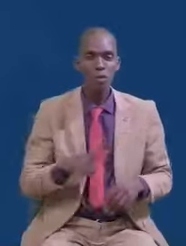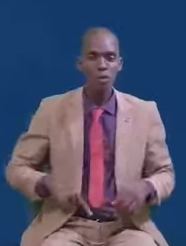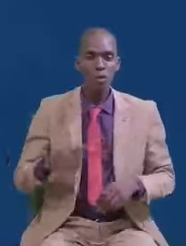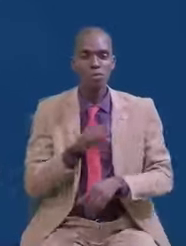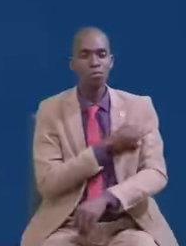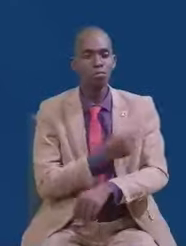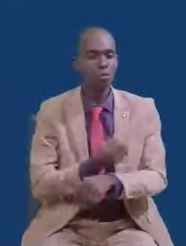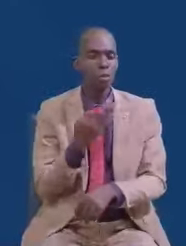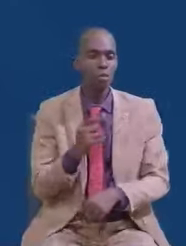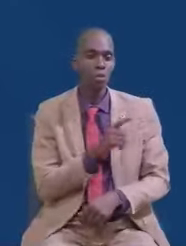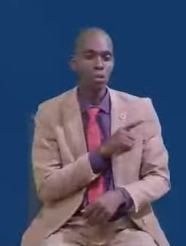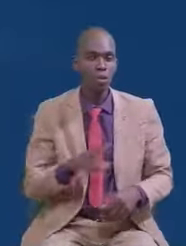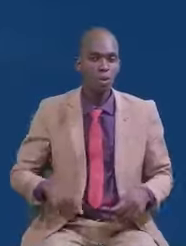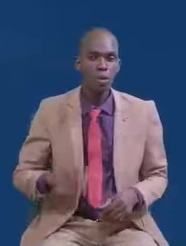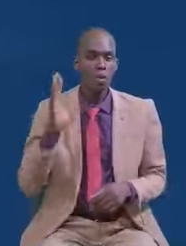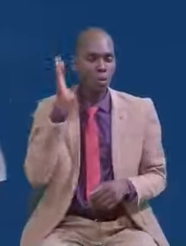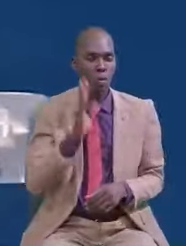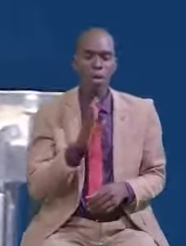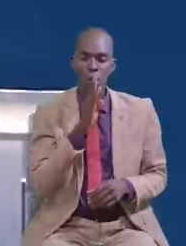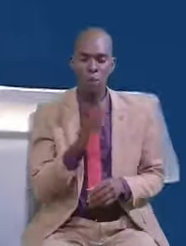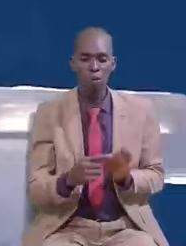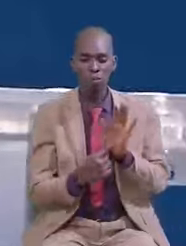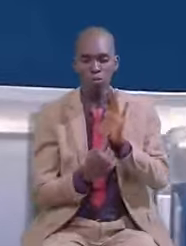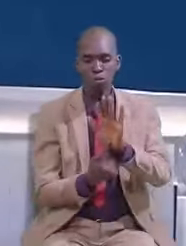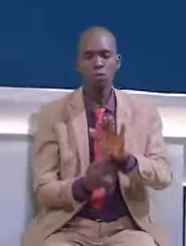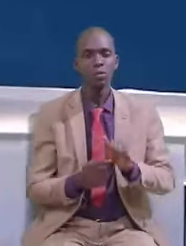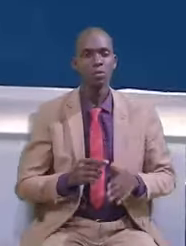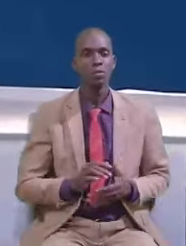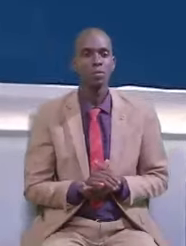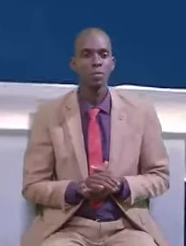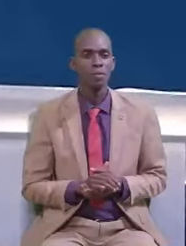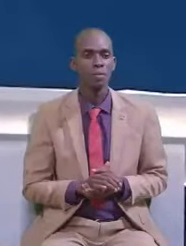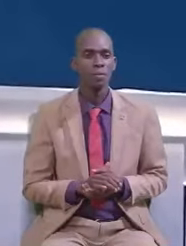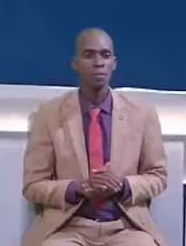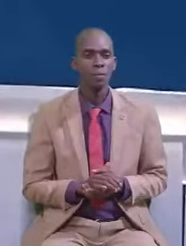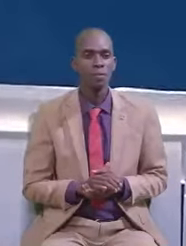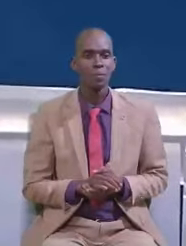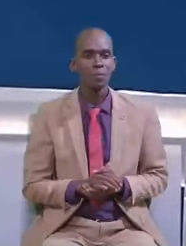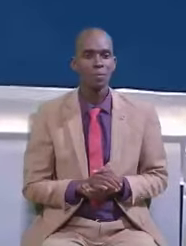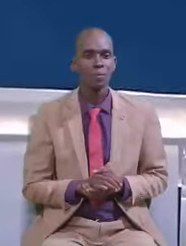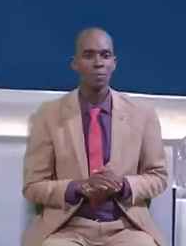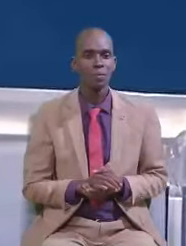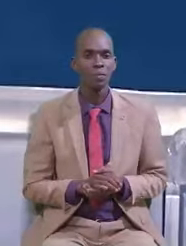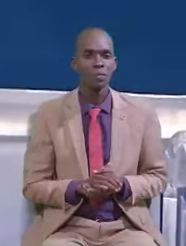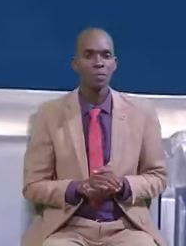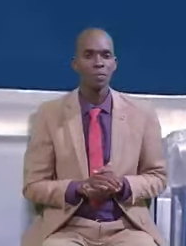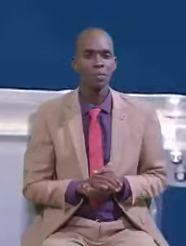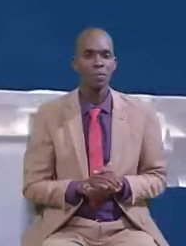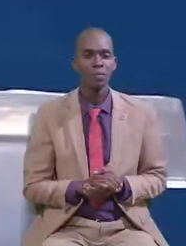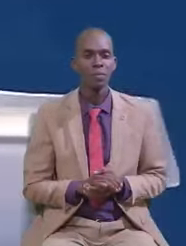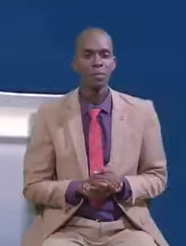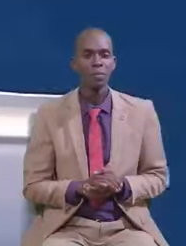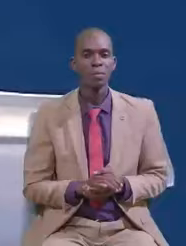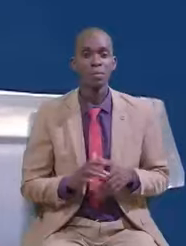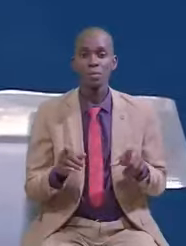Ce sont à ces gens-là que la force du Seigneur, le bras du Seigneur, la puissance du Seigneur sera révélée. Comme vous venez